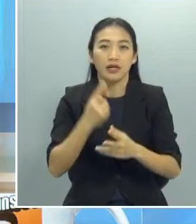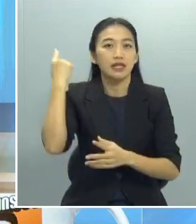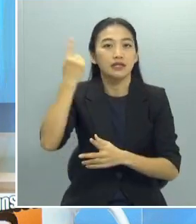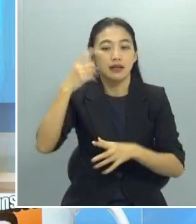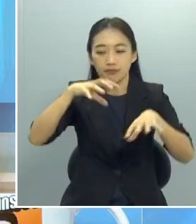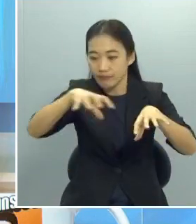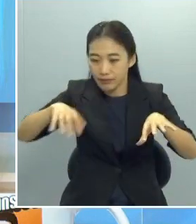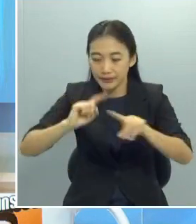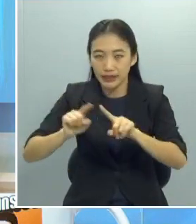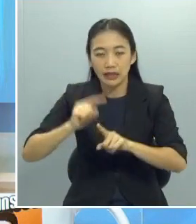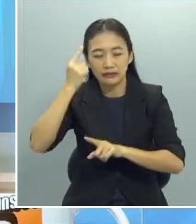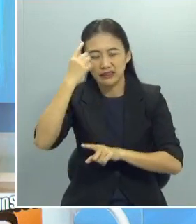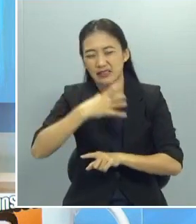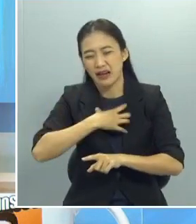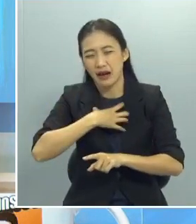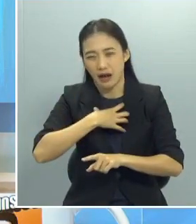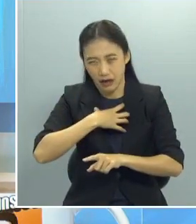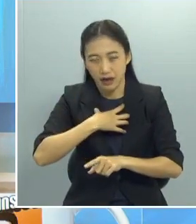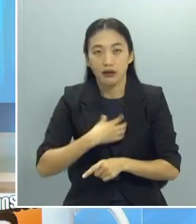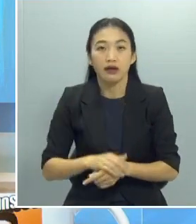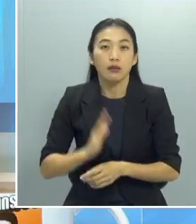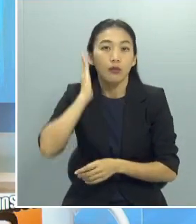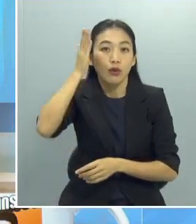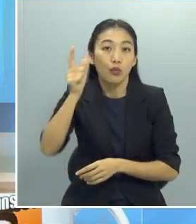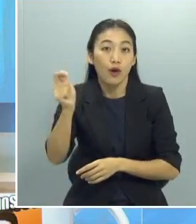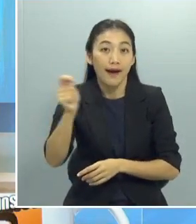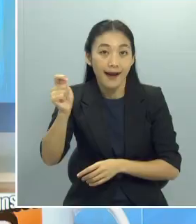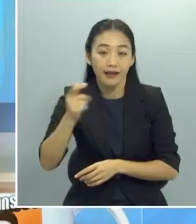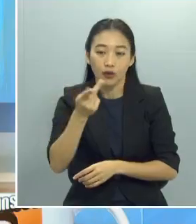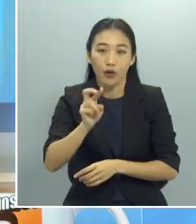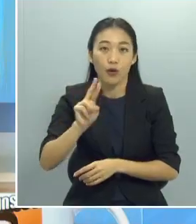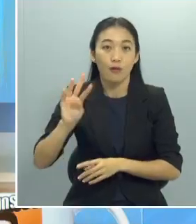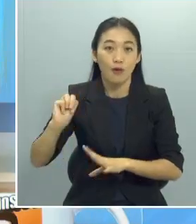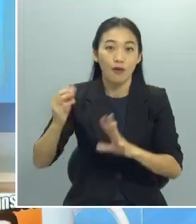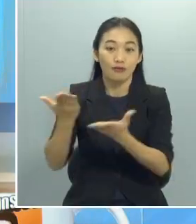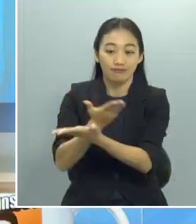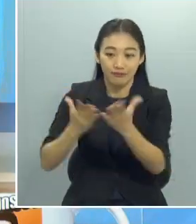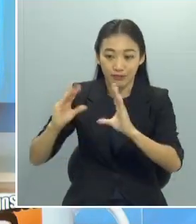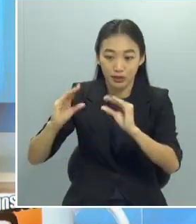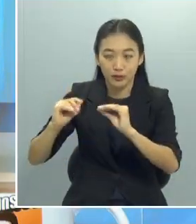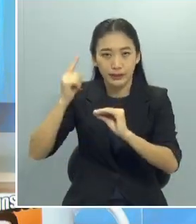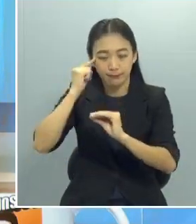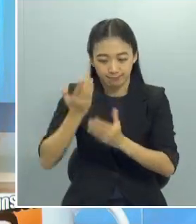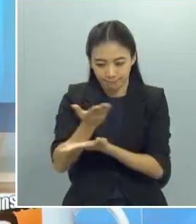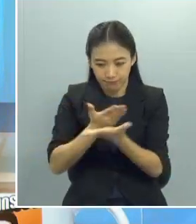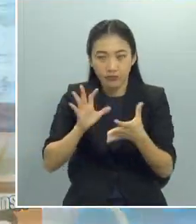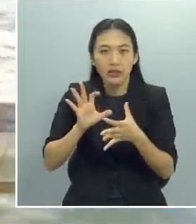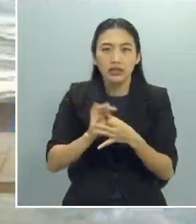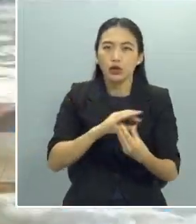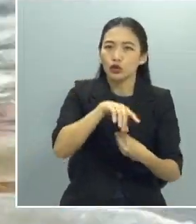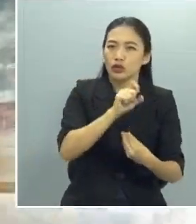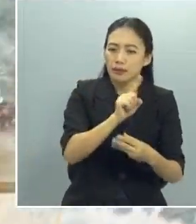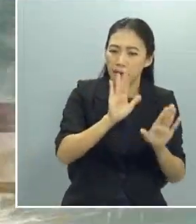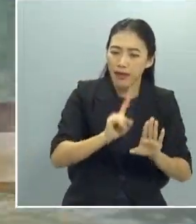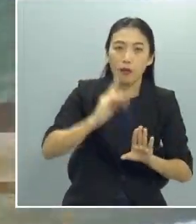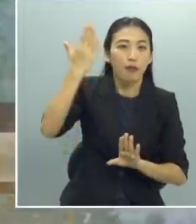ค้ำทะเลวันอังคารที่จะถึงนี้พิจารณาเห็นชอบข้อเสนอภาคธุรกิจหลังจากส่งหนังสือถึงนายกรัฐมนตรีพล